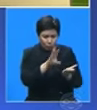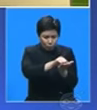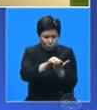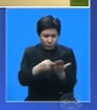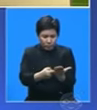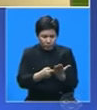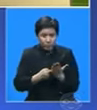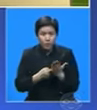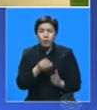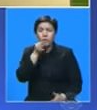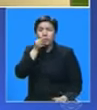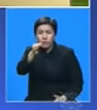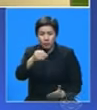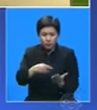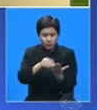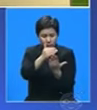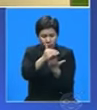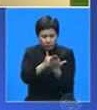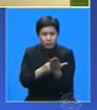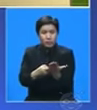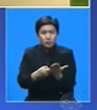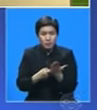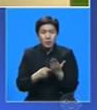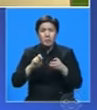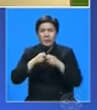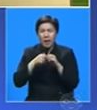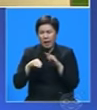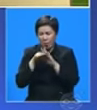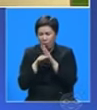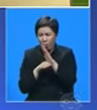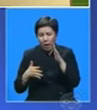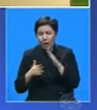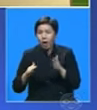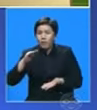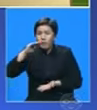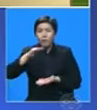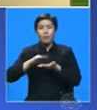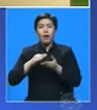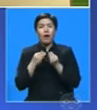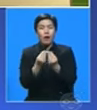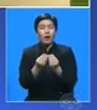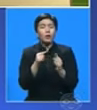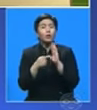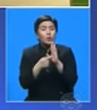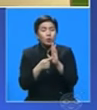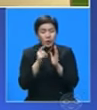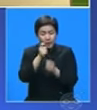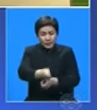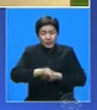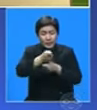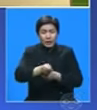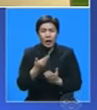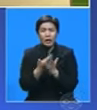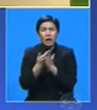รับเรื่องร้องเรียนแก้ไขปัญหาช่วยเหลือลดขั้นตอนให้ความรู้เช่นยกตัวอย่างนะครับเกษตรกรอำเภอบางปลาม้